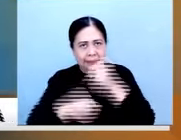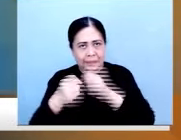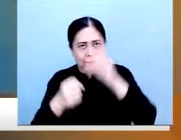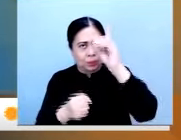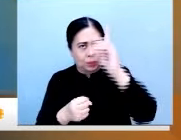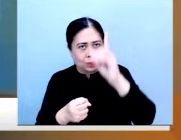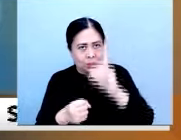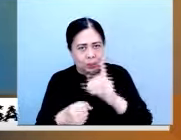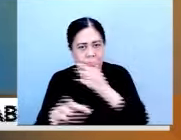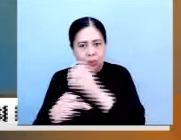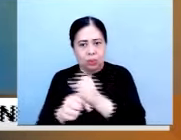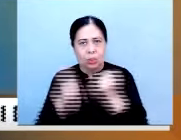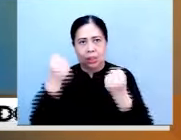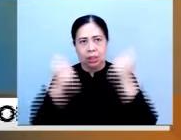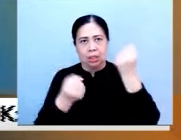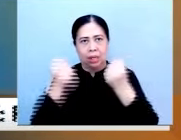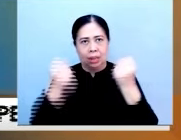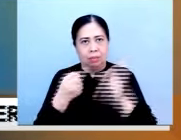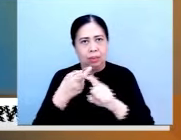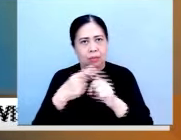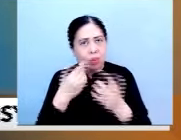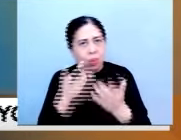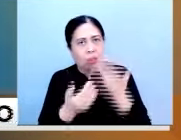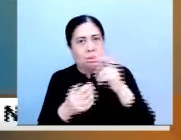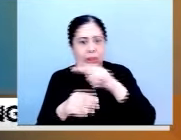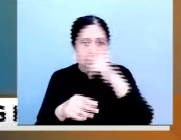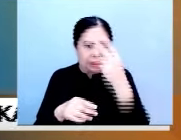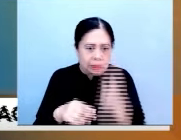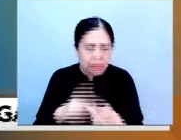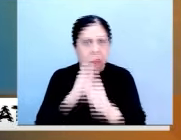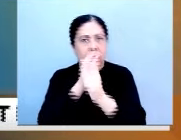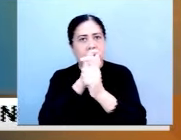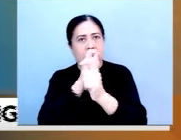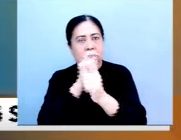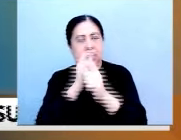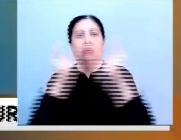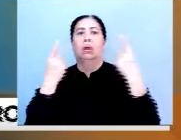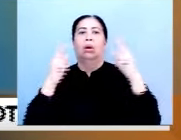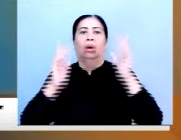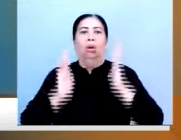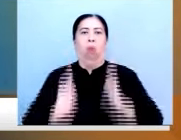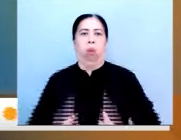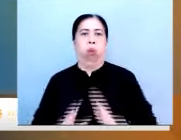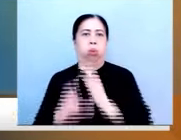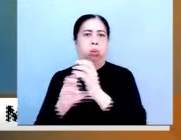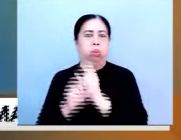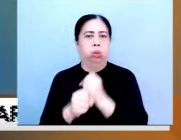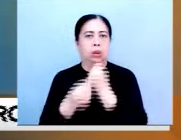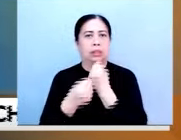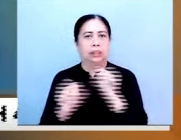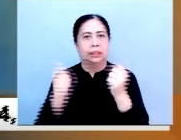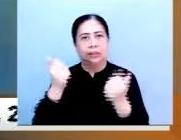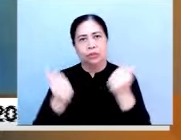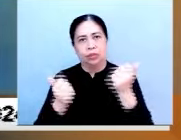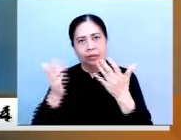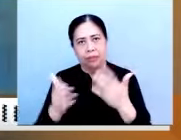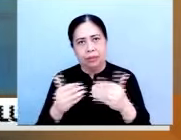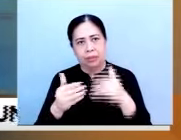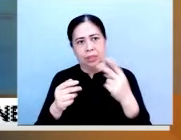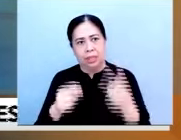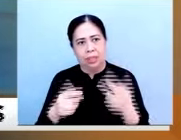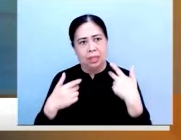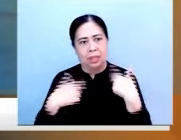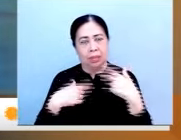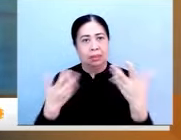makuha ang driver mula sa halos mahulog ng truck. Matagumpay namang na-rescue ang driver. Bago ang insidente ay nasangkot